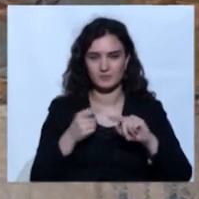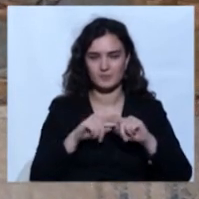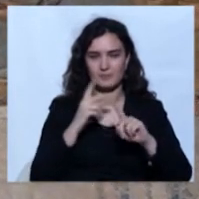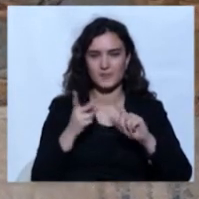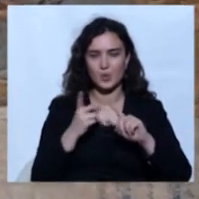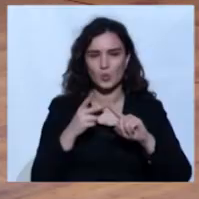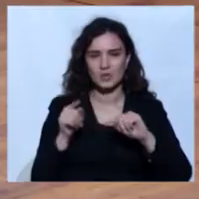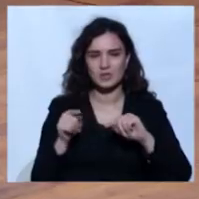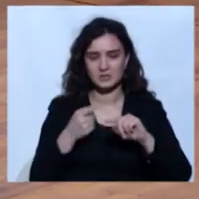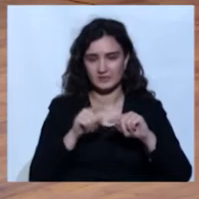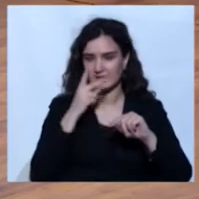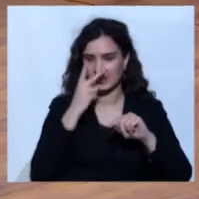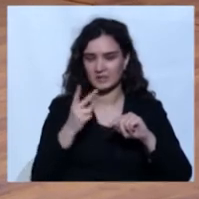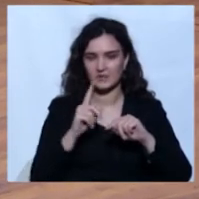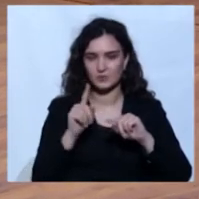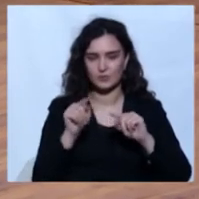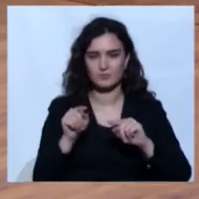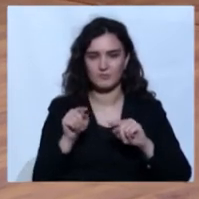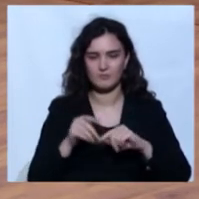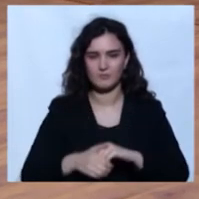მეორე, თქვენ ხედავთ, რომ